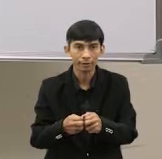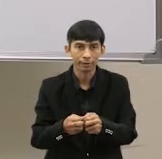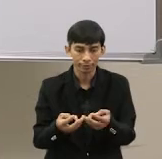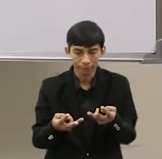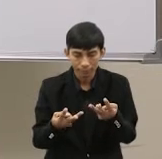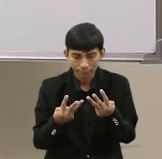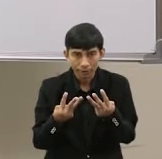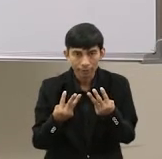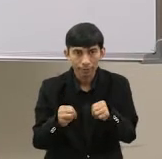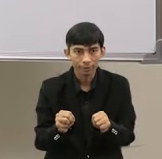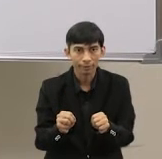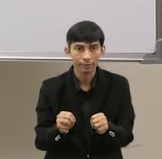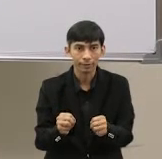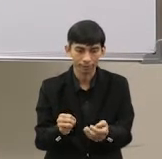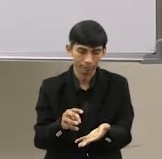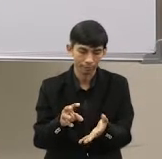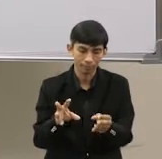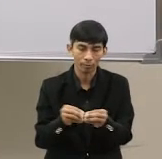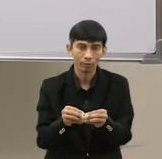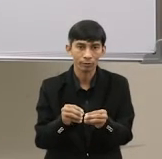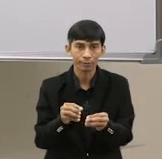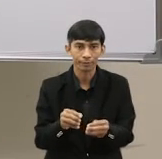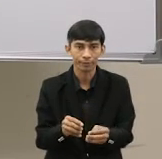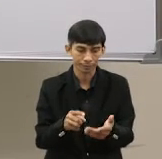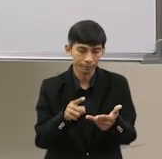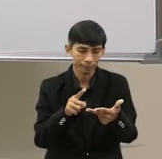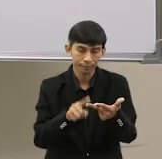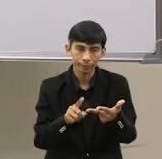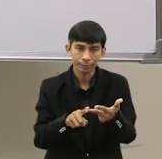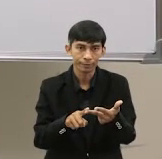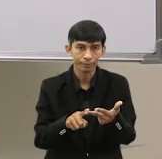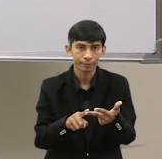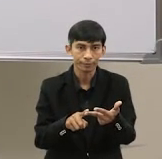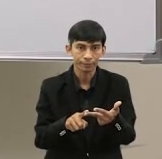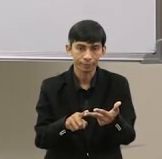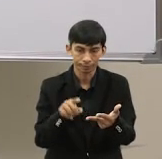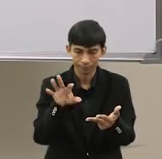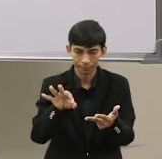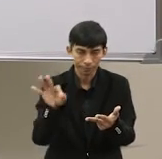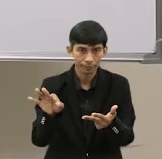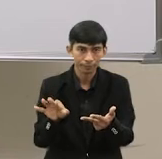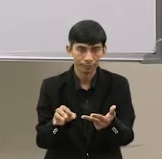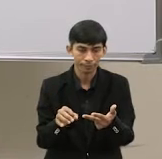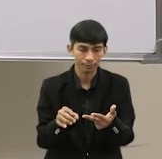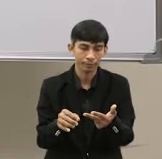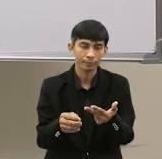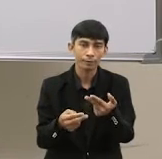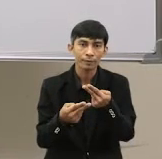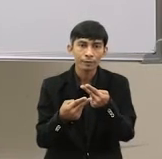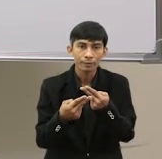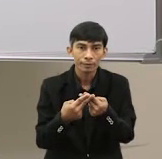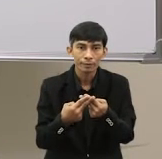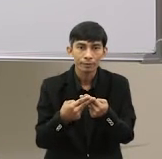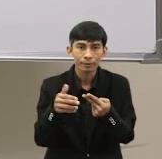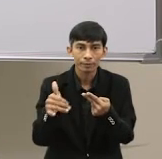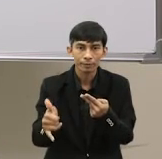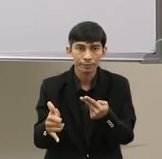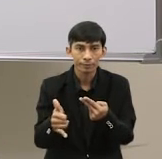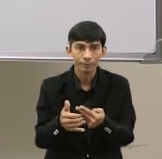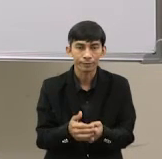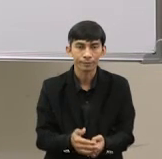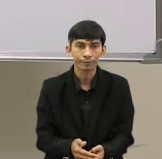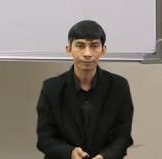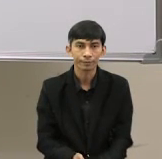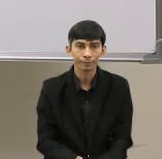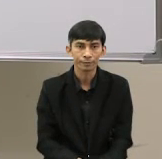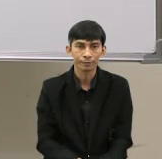vị thị bầu nụ cho nó chấm lại vị bảy con trời chừ rừ tu ẩn chắc con rơi tu ẩn giờ tu